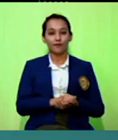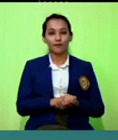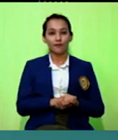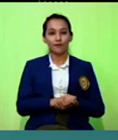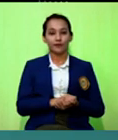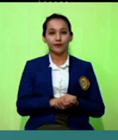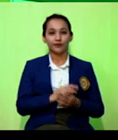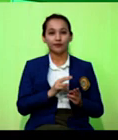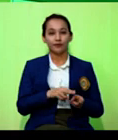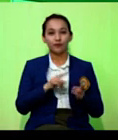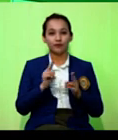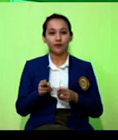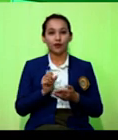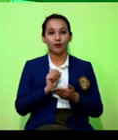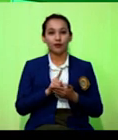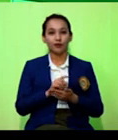Keyingisiga o'tamiz.